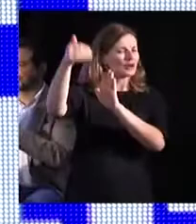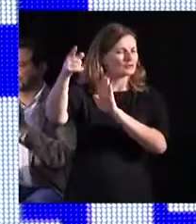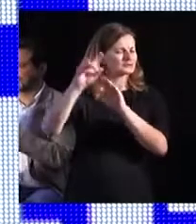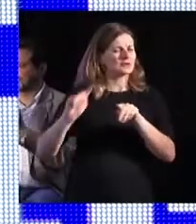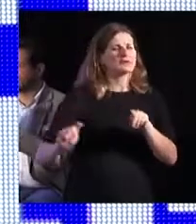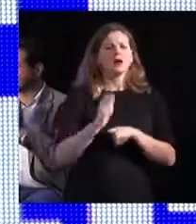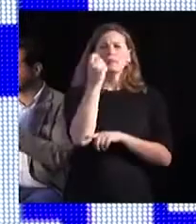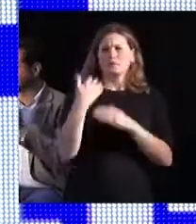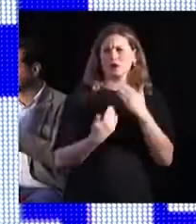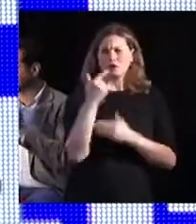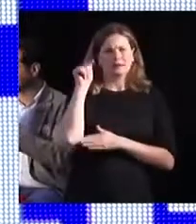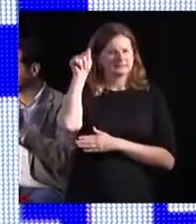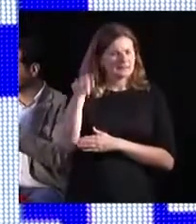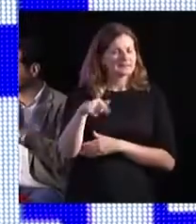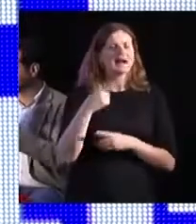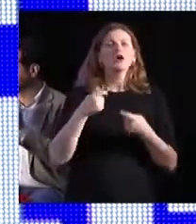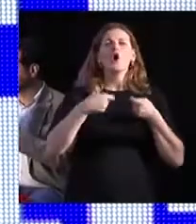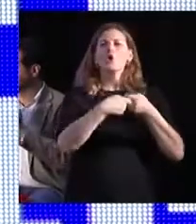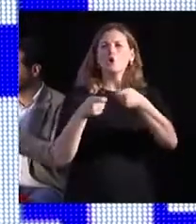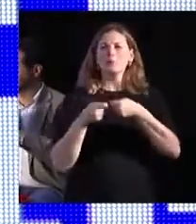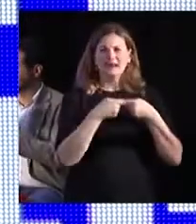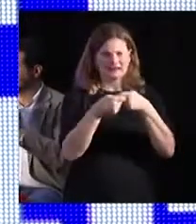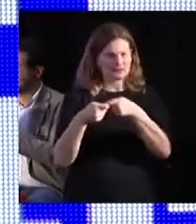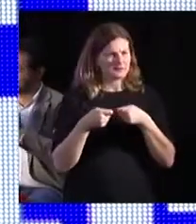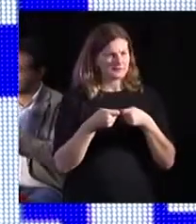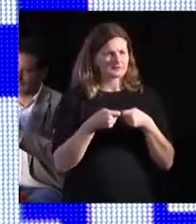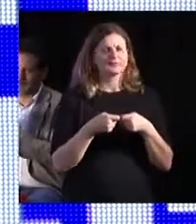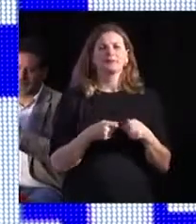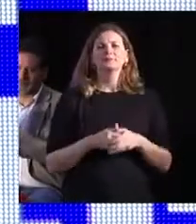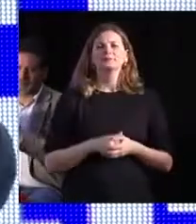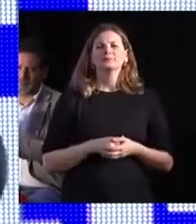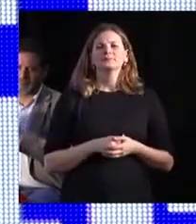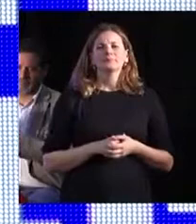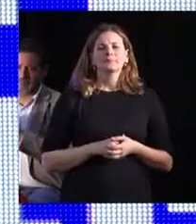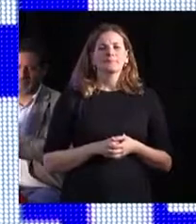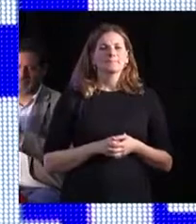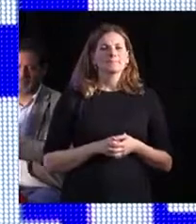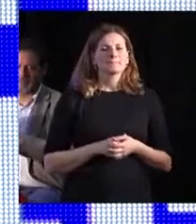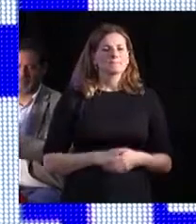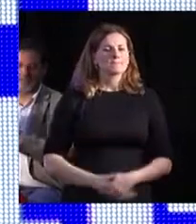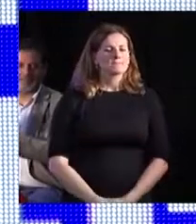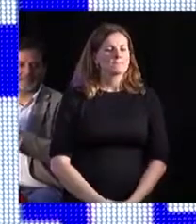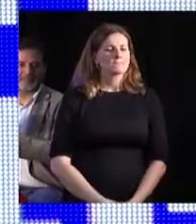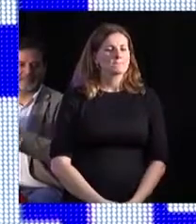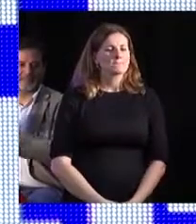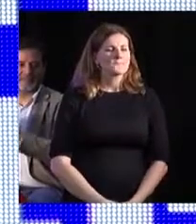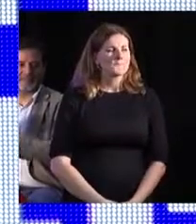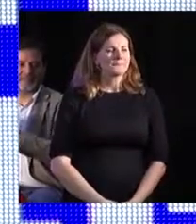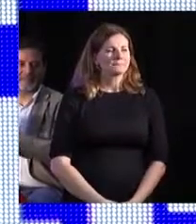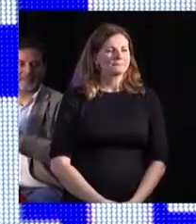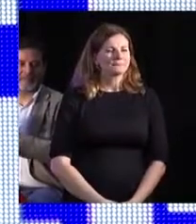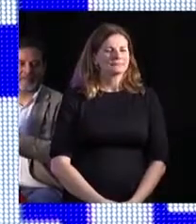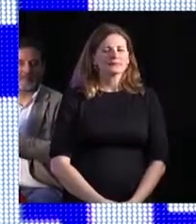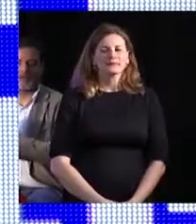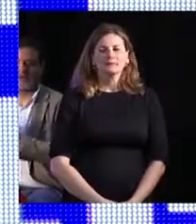primer cooperativisme, va néixer el cooperativisme que avui encara està viu a Can Batlló, a la Lleialtat Sencenca i a tants llocs que fan d'aquest barri un